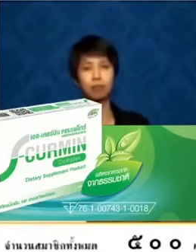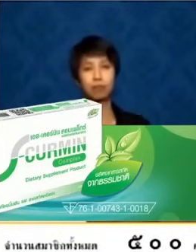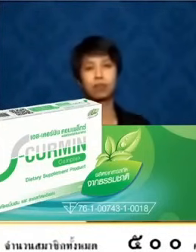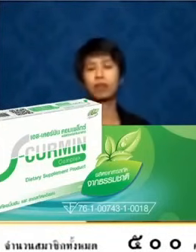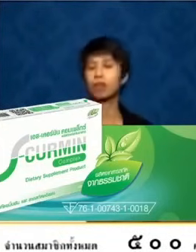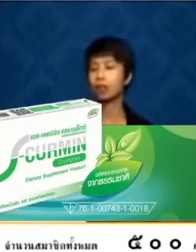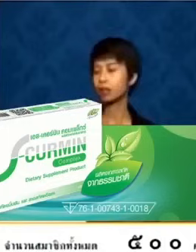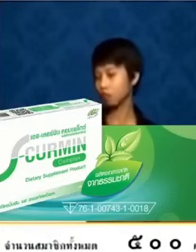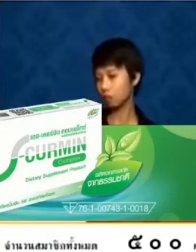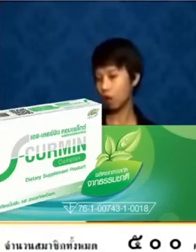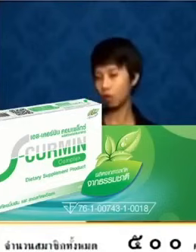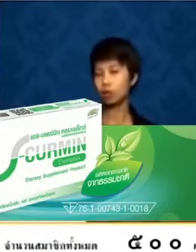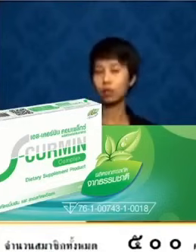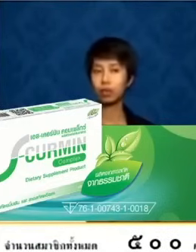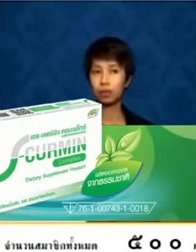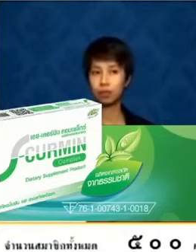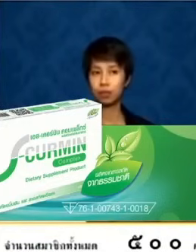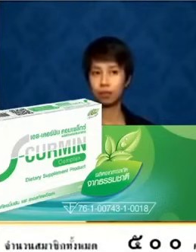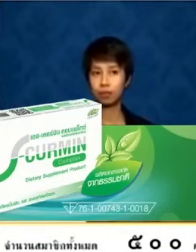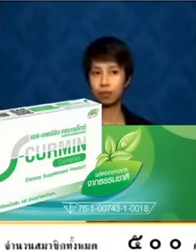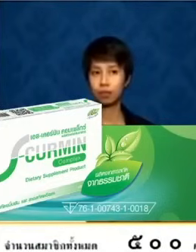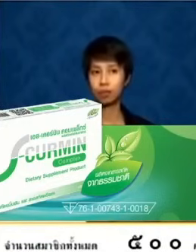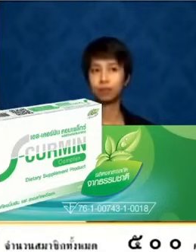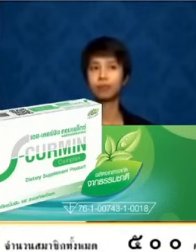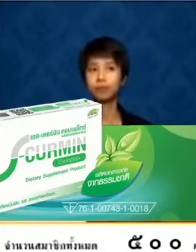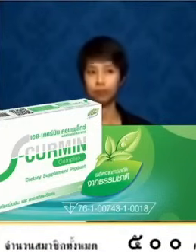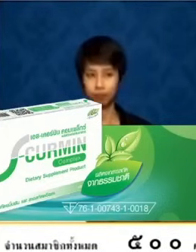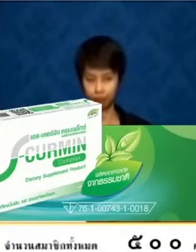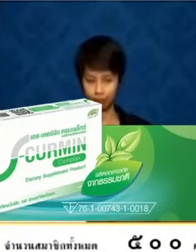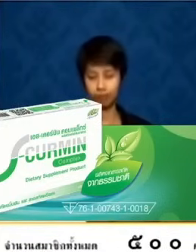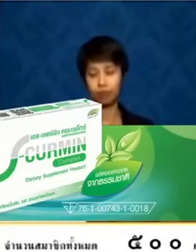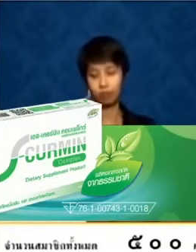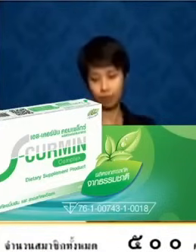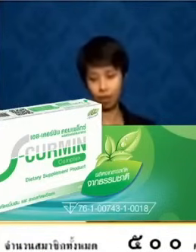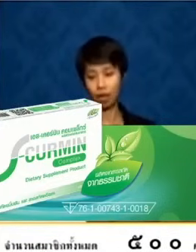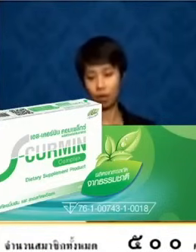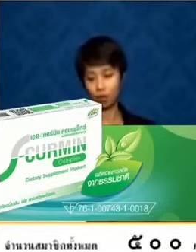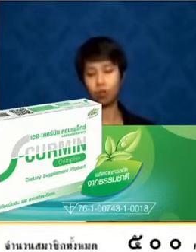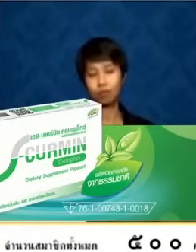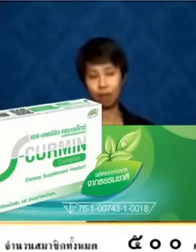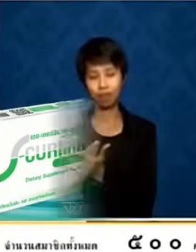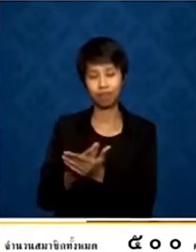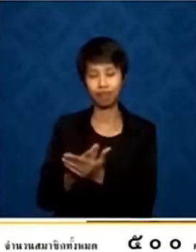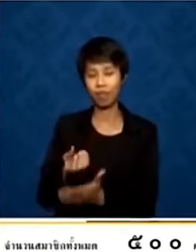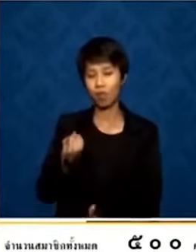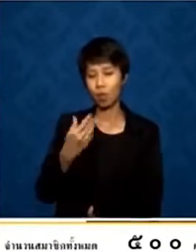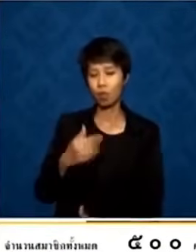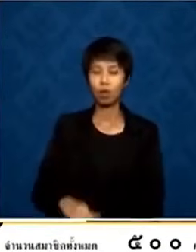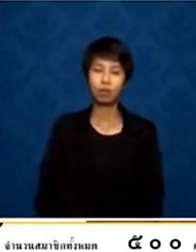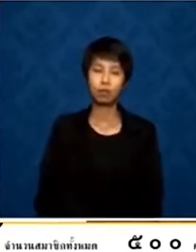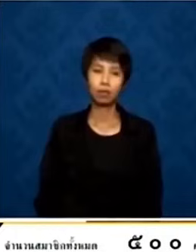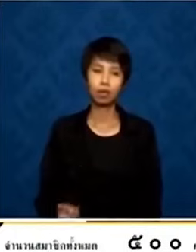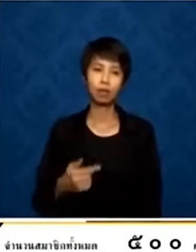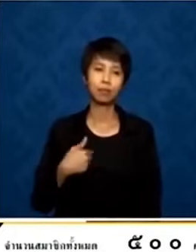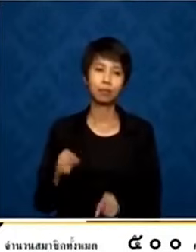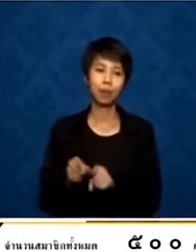ก็รักกันอยู่ดีผูกพันแลก็มีความสามัคคคีมากยิ่งขึ้นนะครับทีนี้ถามว่าแปลว่าการปรับครมครั้ง